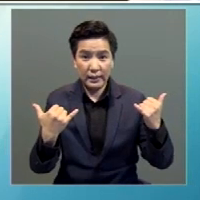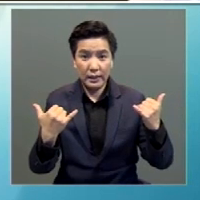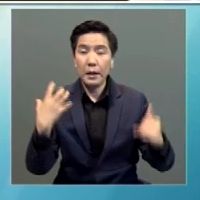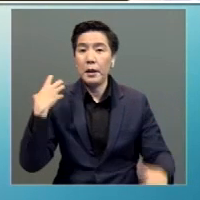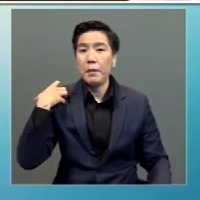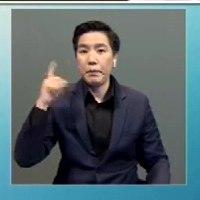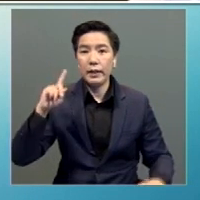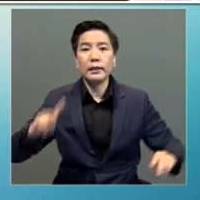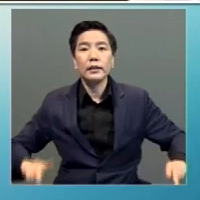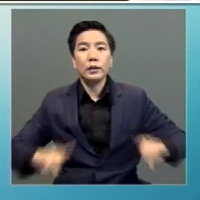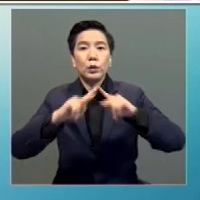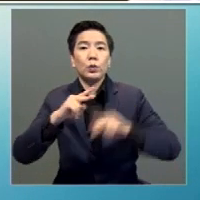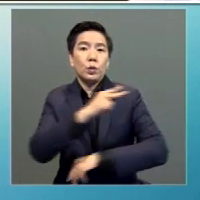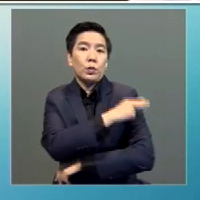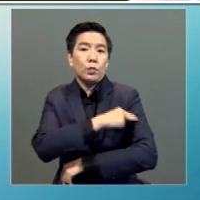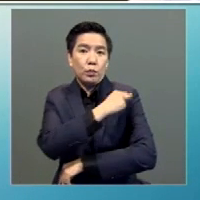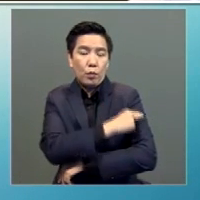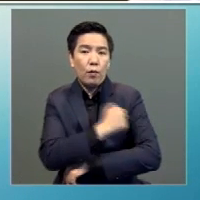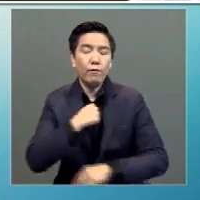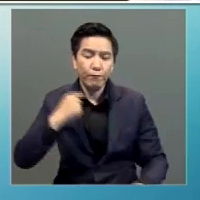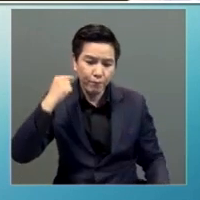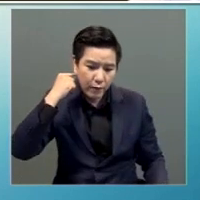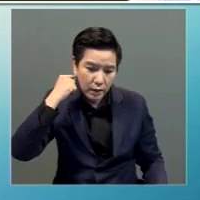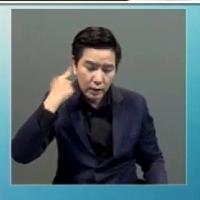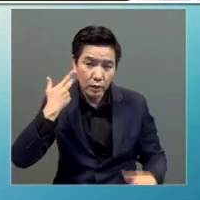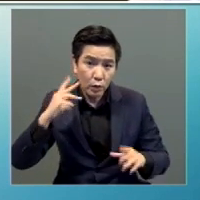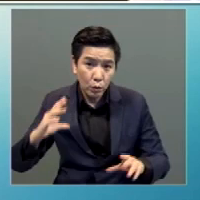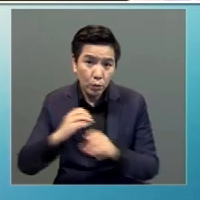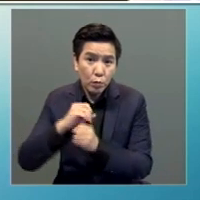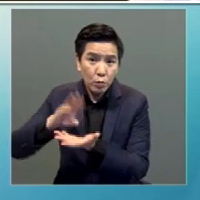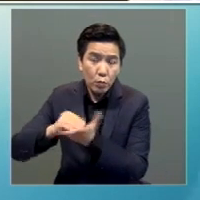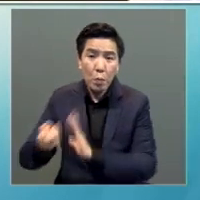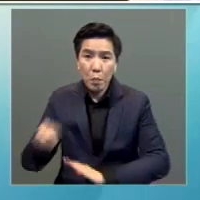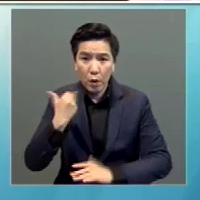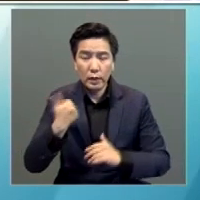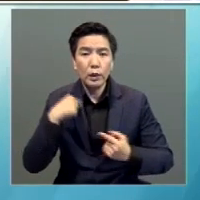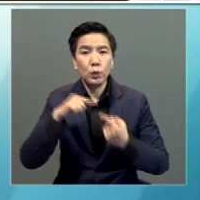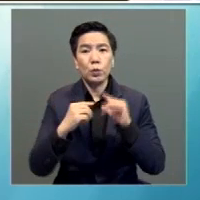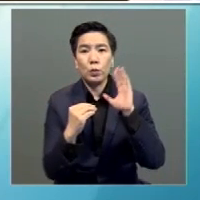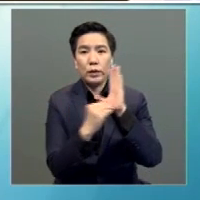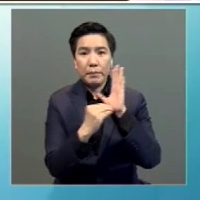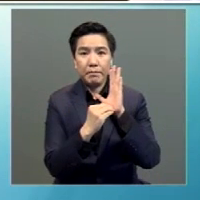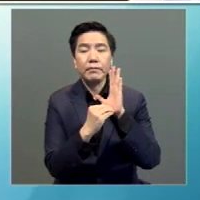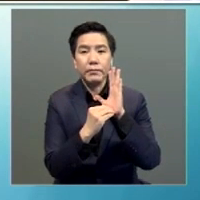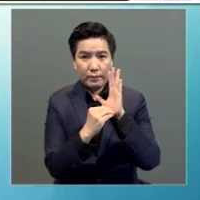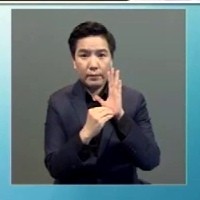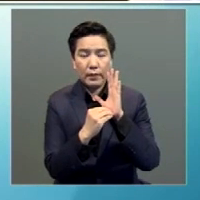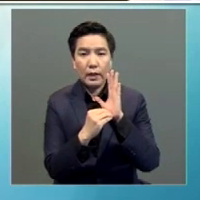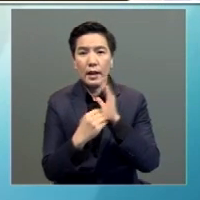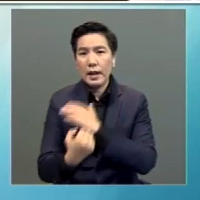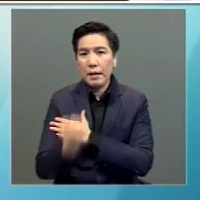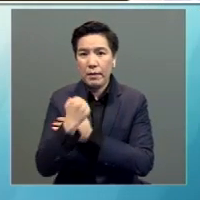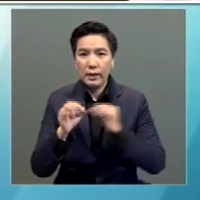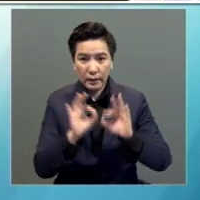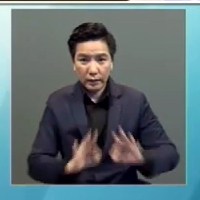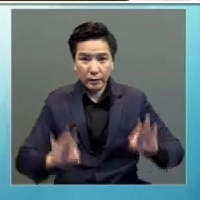ลัดกระทรวงสาธารณสุขนายแพทย์สุขุมกาญจนพิมายรับฟังมาว่าตอนนี้ภาคเอกชนโดยเฉพาะในกรุงเทพมหานครเป็นกำลังหลัก